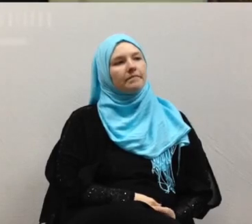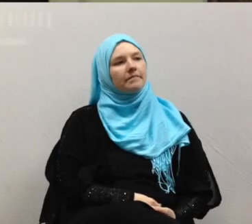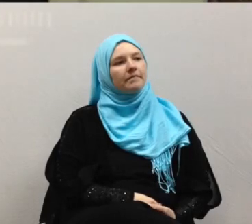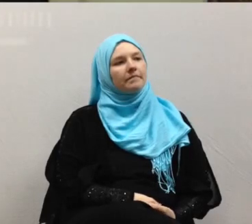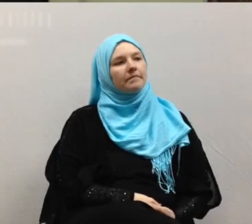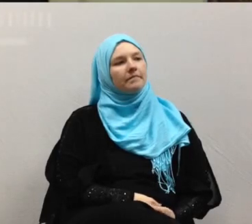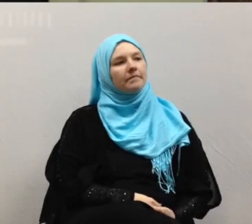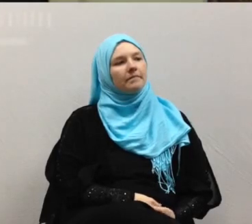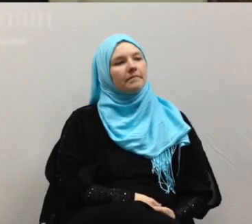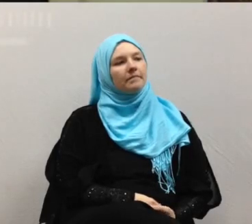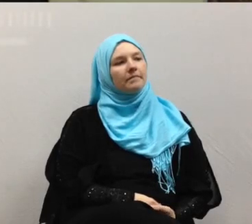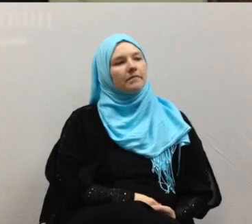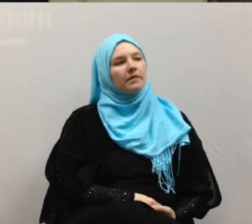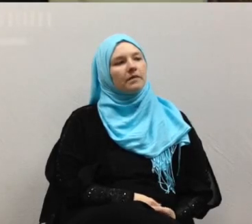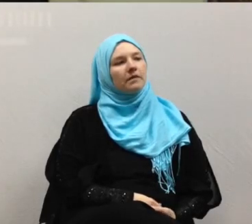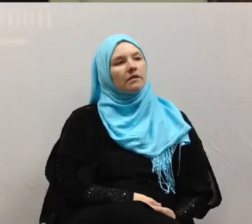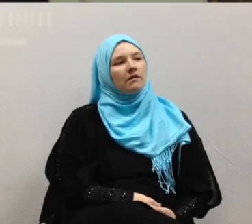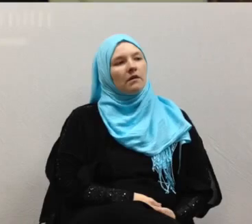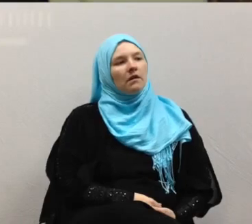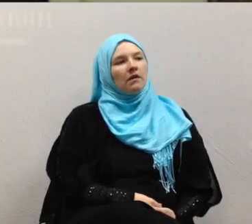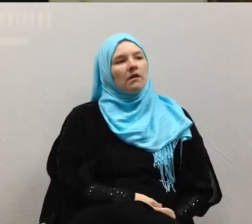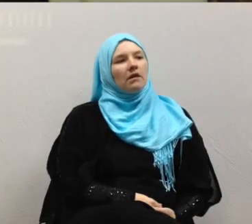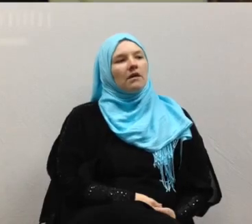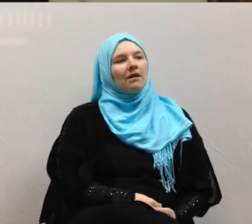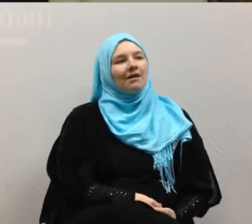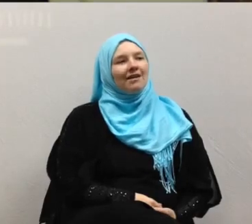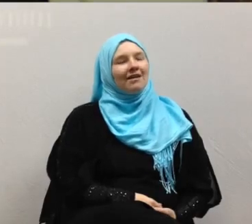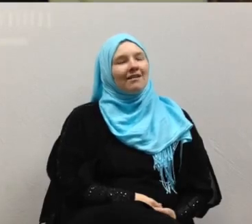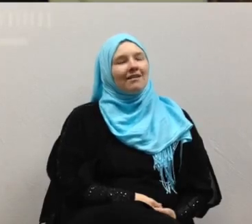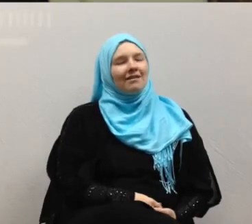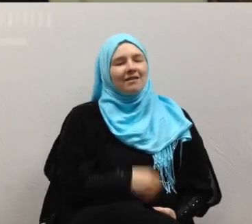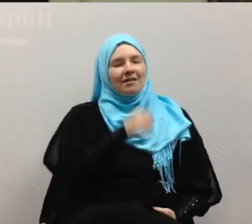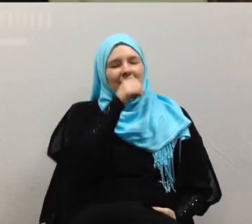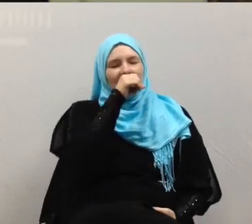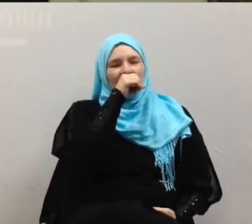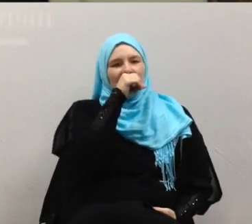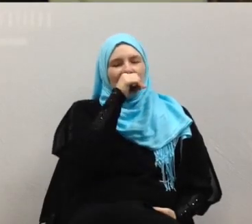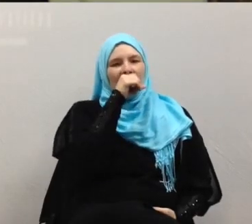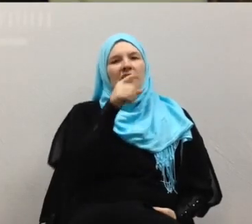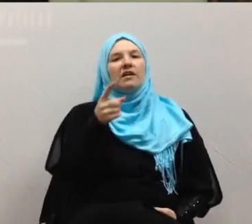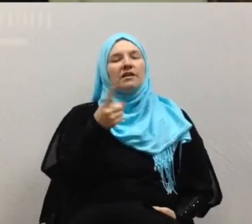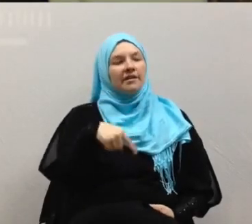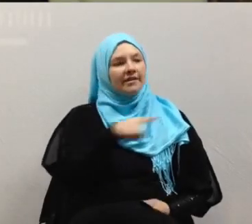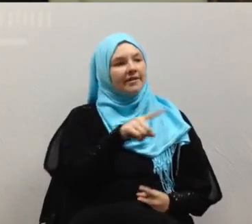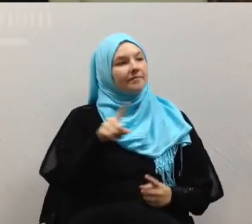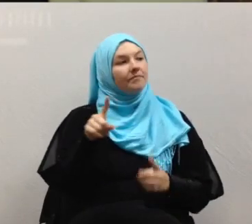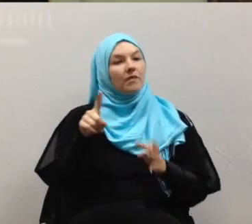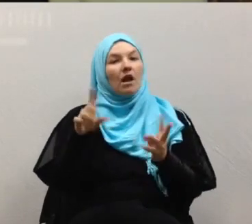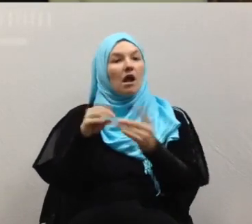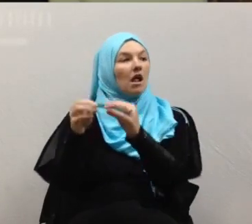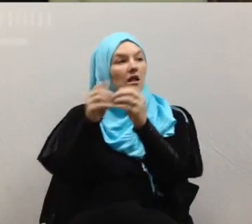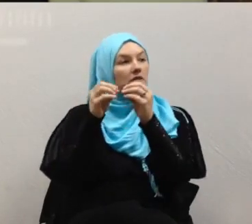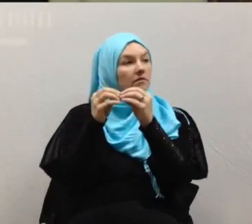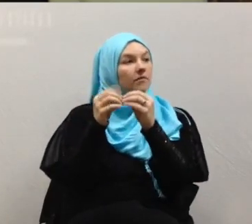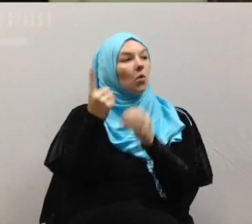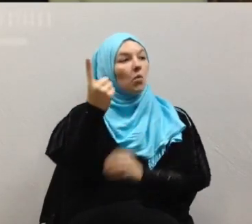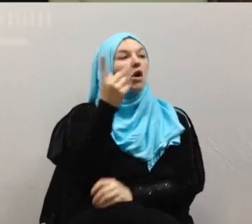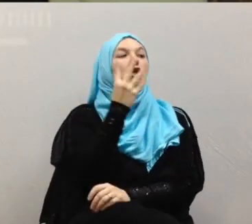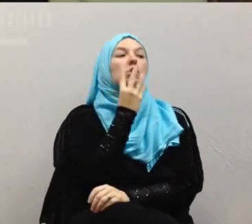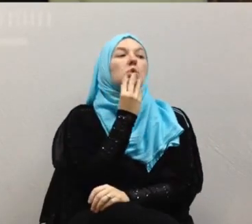to change the words. When the Prophet ﷺ came, only one Jewish tribe remained